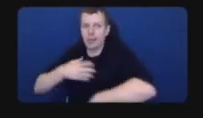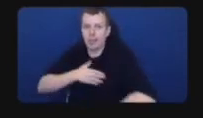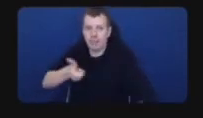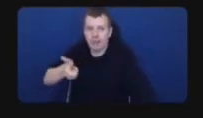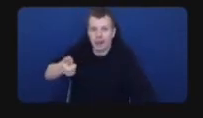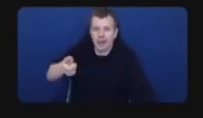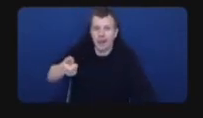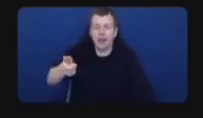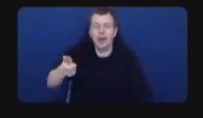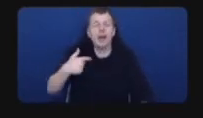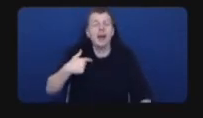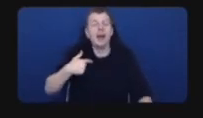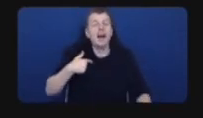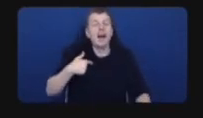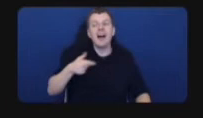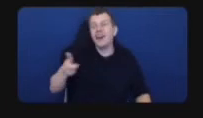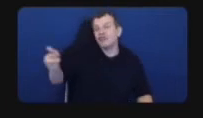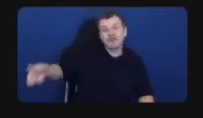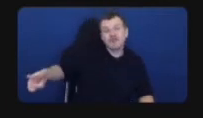池。